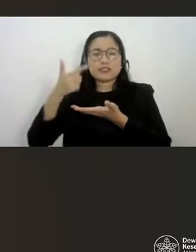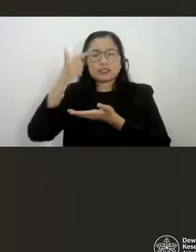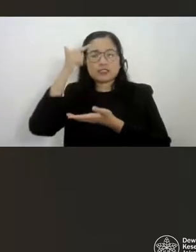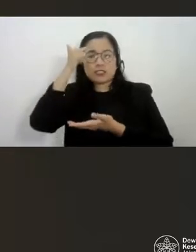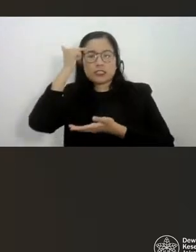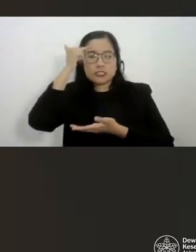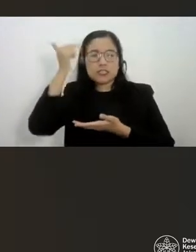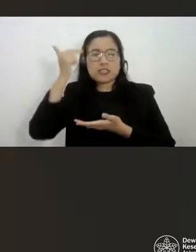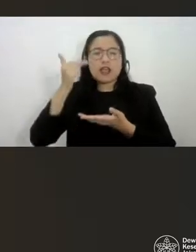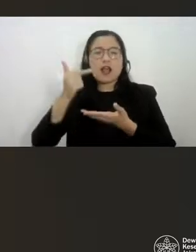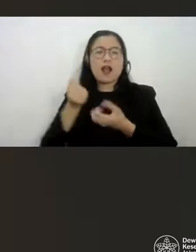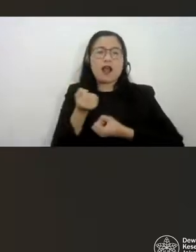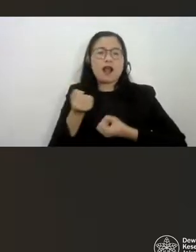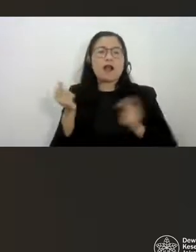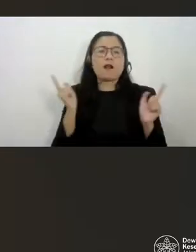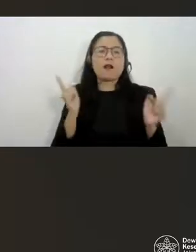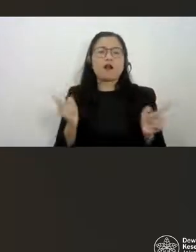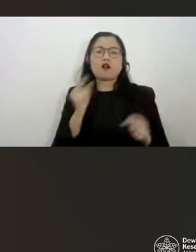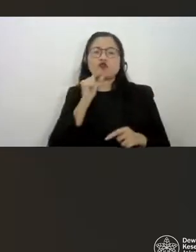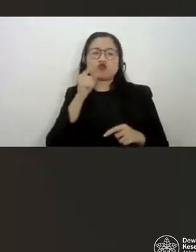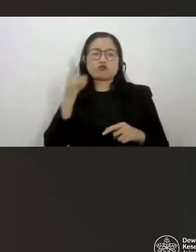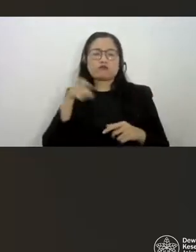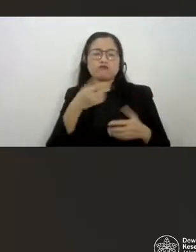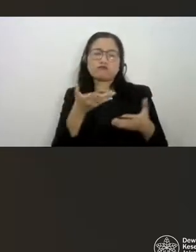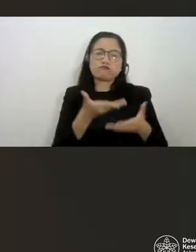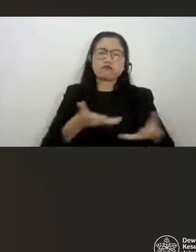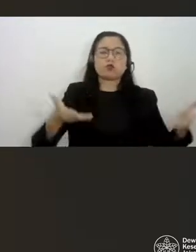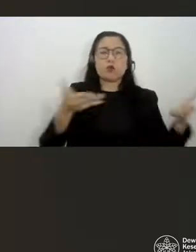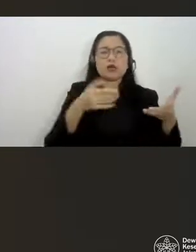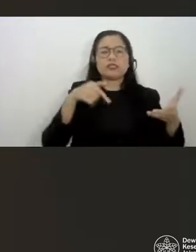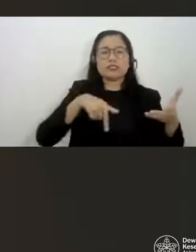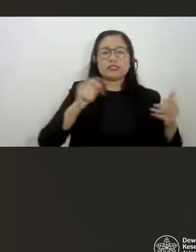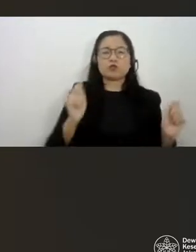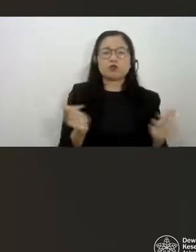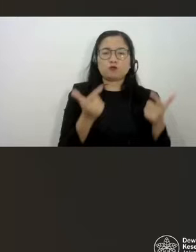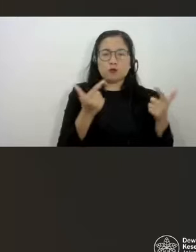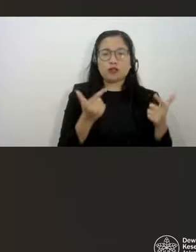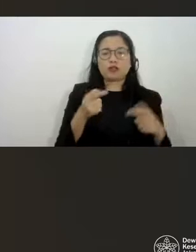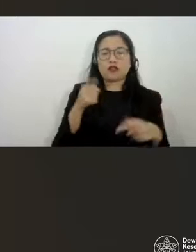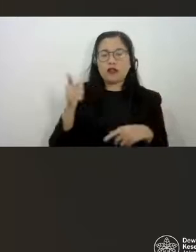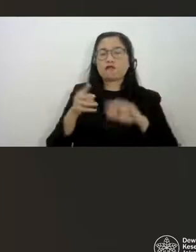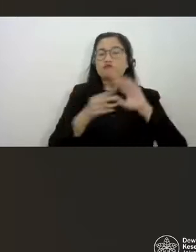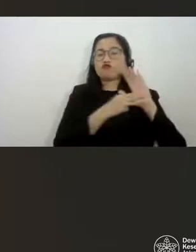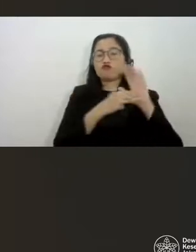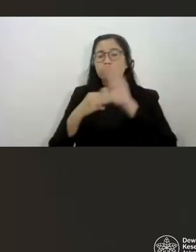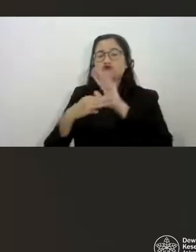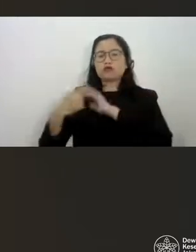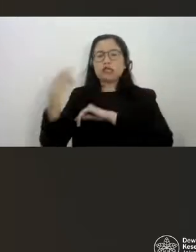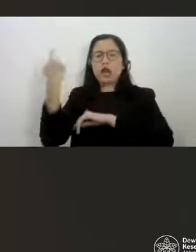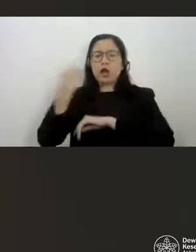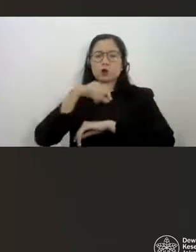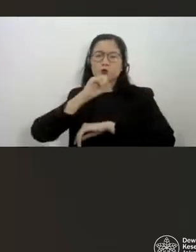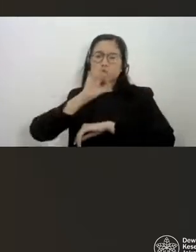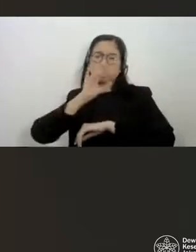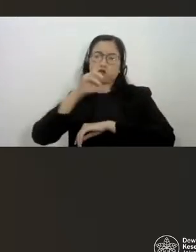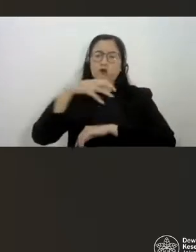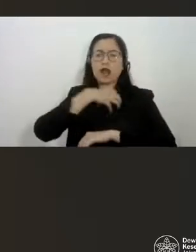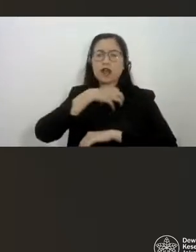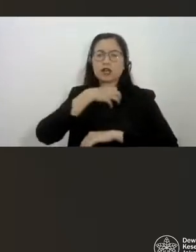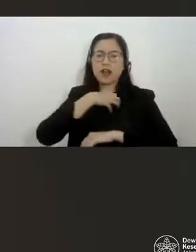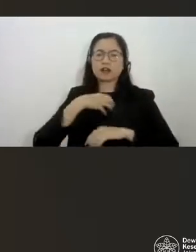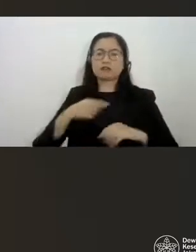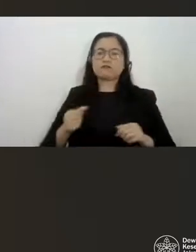meningkatkan peradaban kita. STA yang selalu memprovokasikan keyakinannya bahwa umat Islam